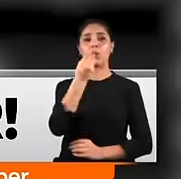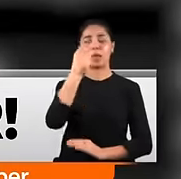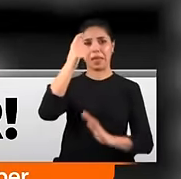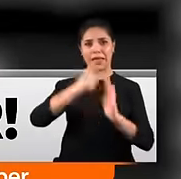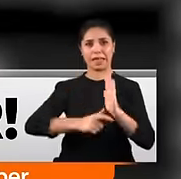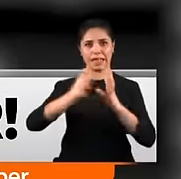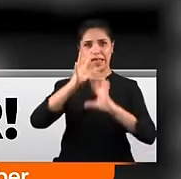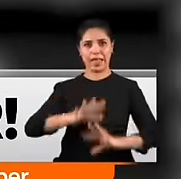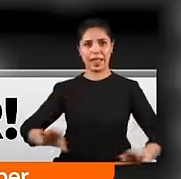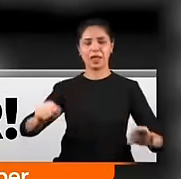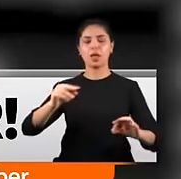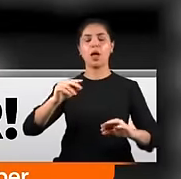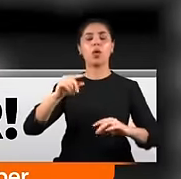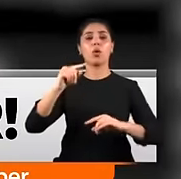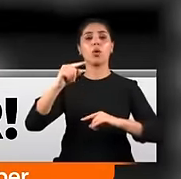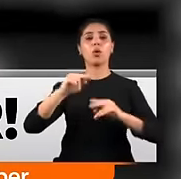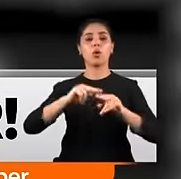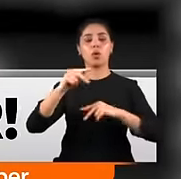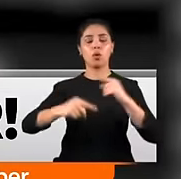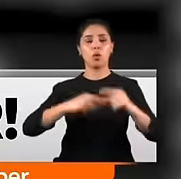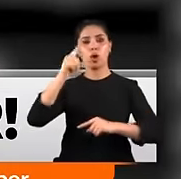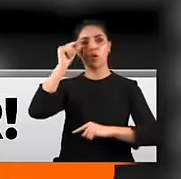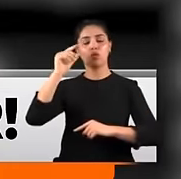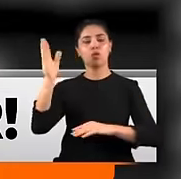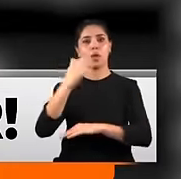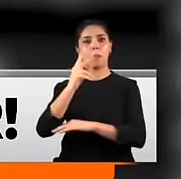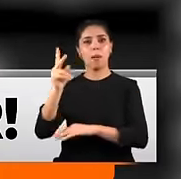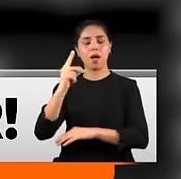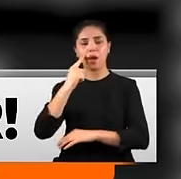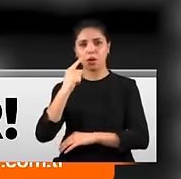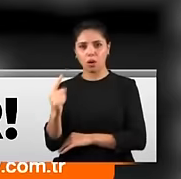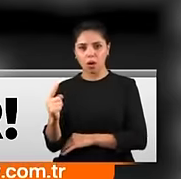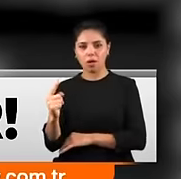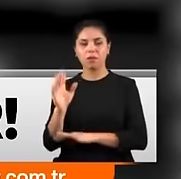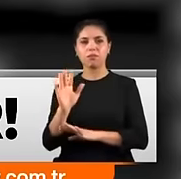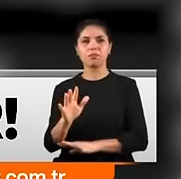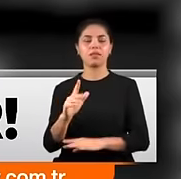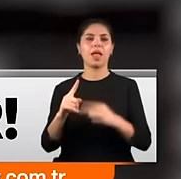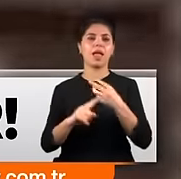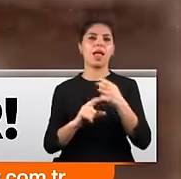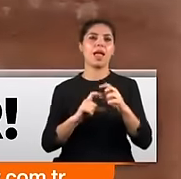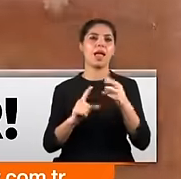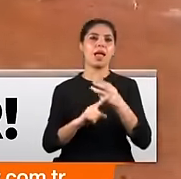listelendi. Kokoreç Yunanistan bayrağıyla girdi. Ege'deki krizin adı kokoreç oldu.